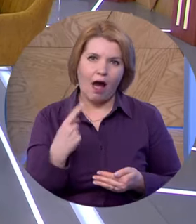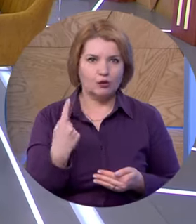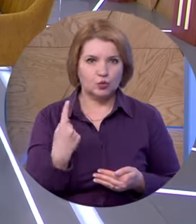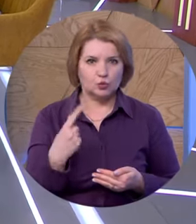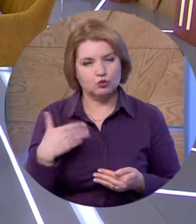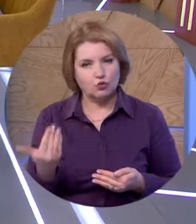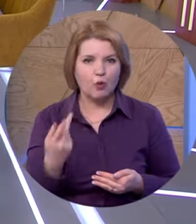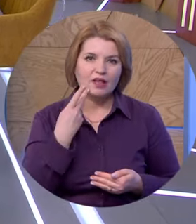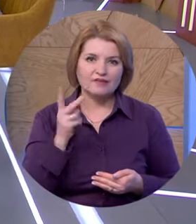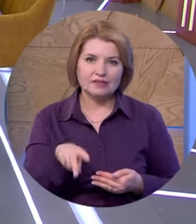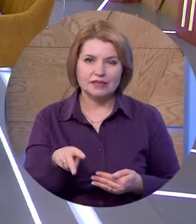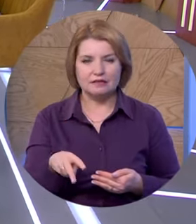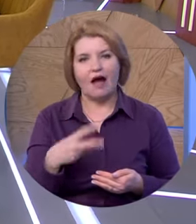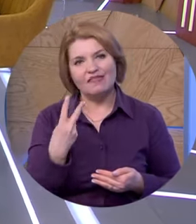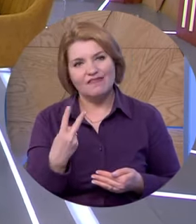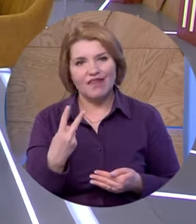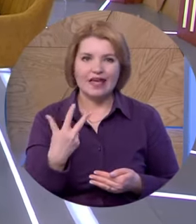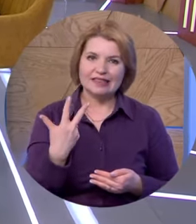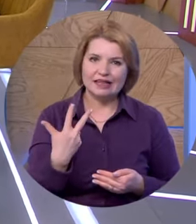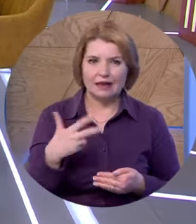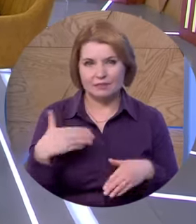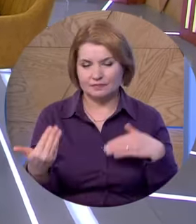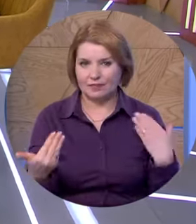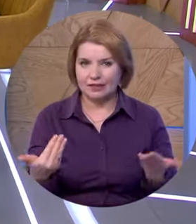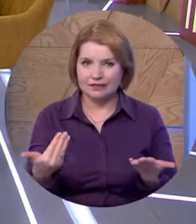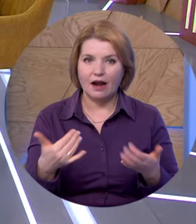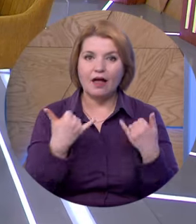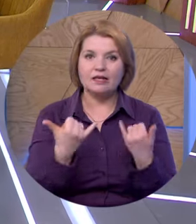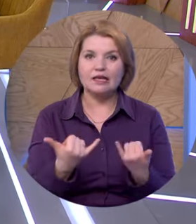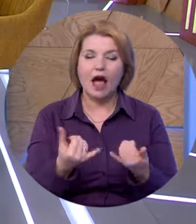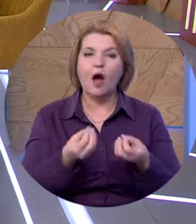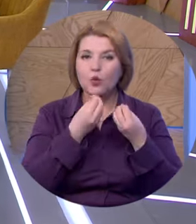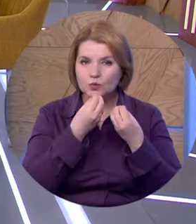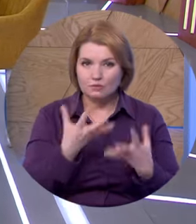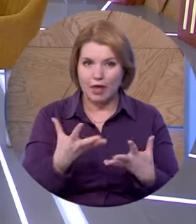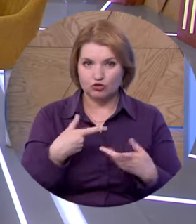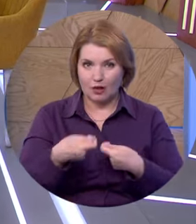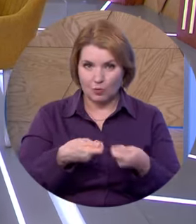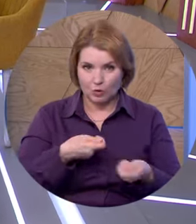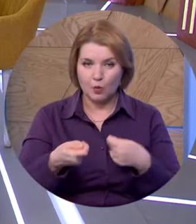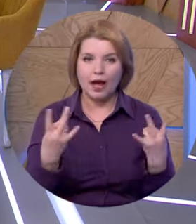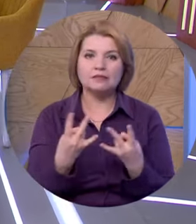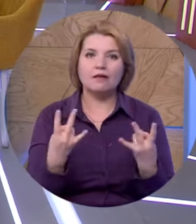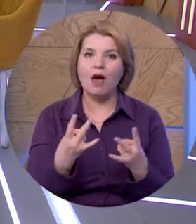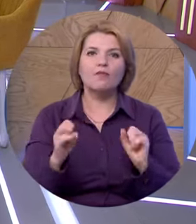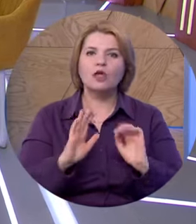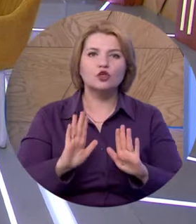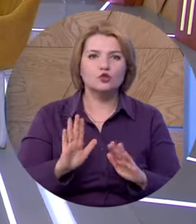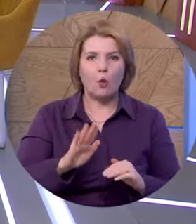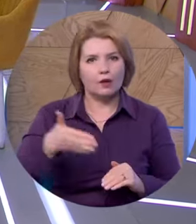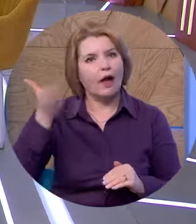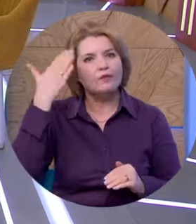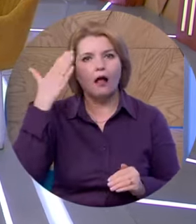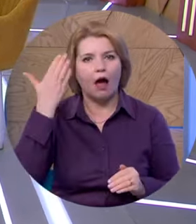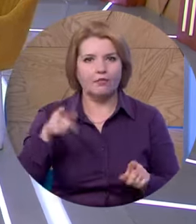это всегда две или больше даже сторон. И для успешной манипуляции нужен не только талант манипулятора, но